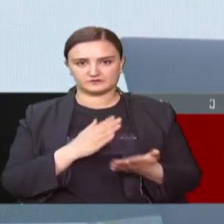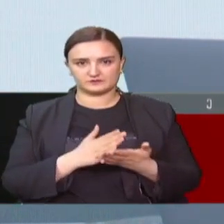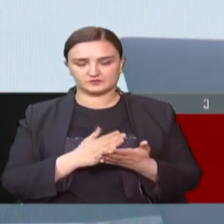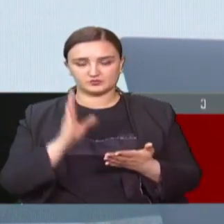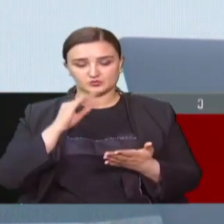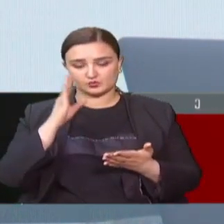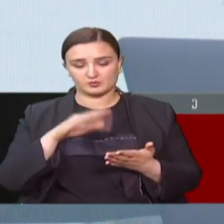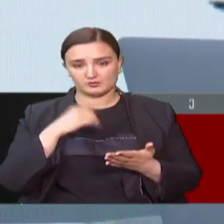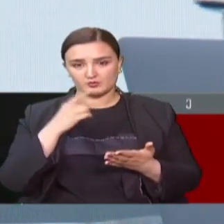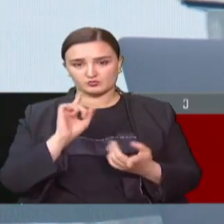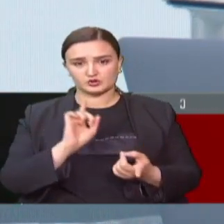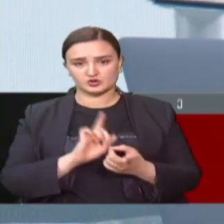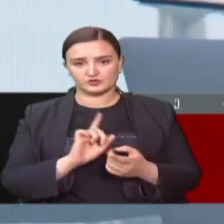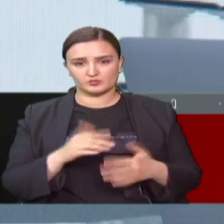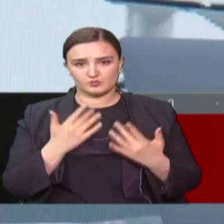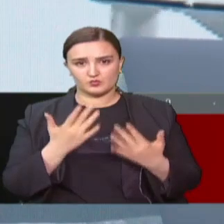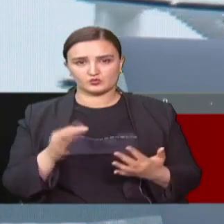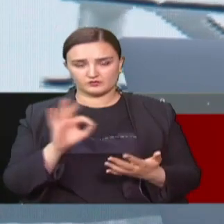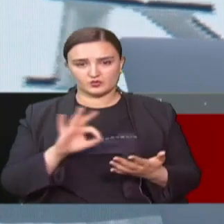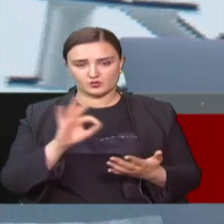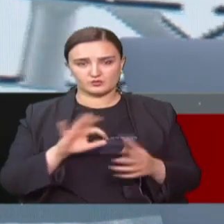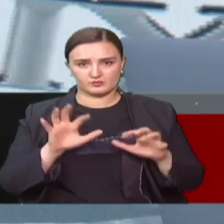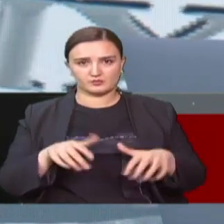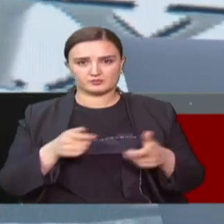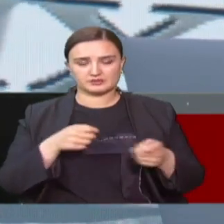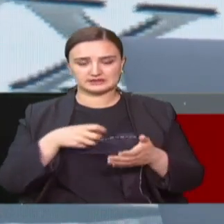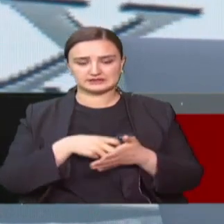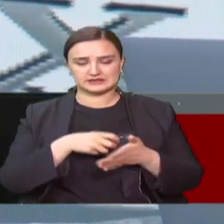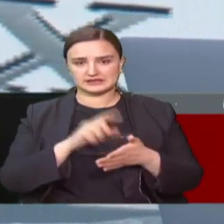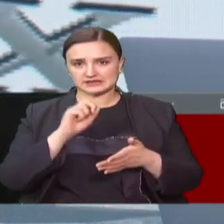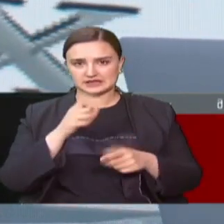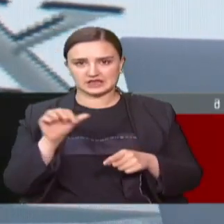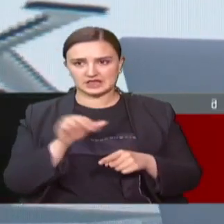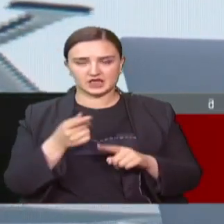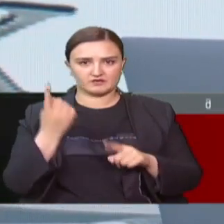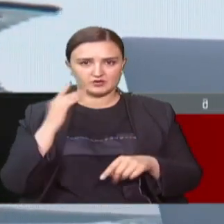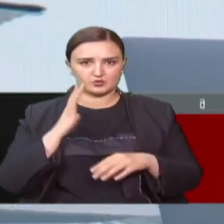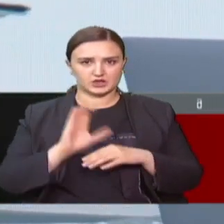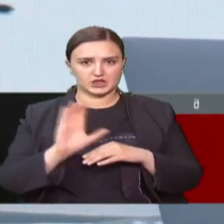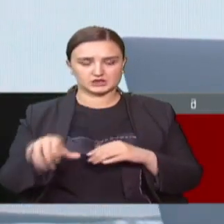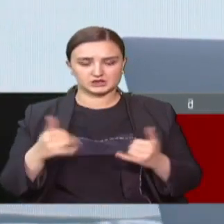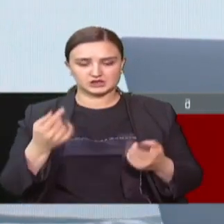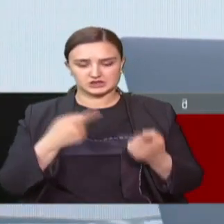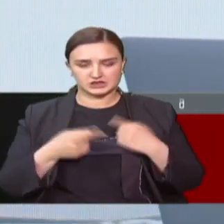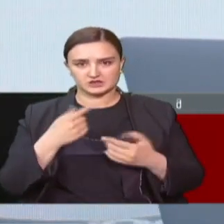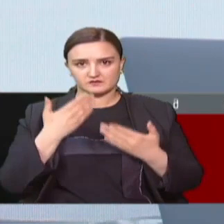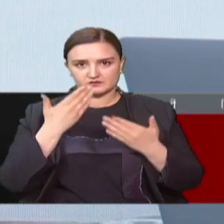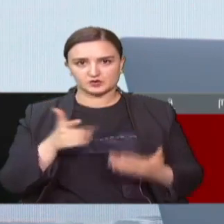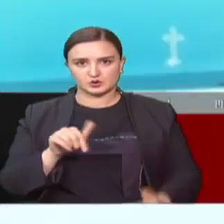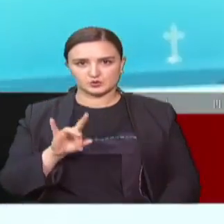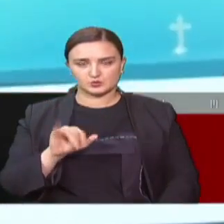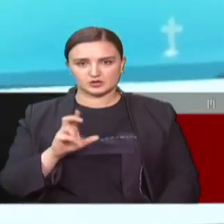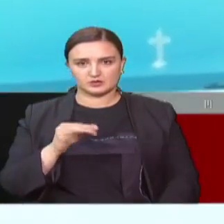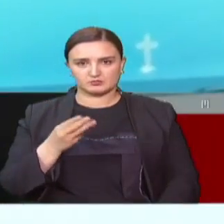მშობლები აცხადებენ, რომ შეხვედრის მოთხოვნის თაობაზე პრეზიდენტისთვის წერილი წელიწად ნახევრის წინ ჰქონდათ გაგზავნილი. დღეს კი კვლავ მიმართეს სალომე